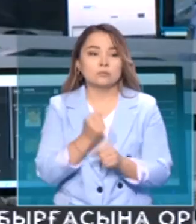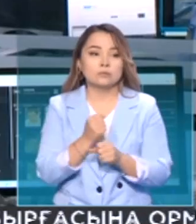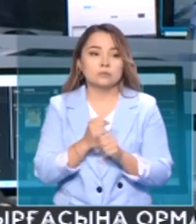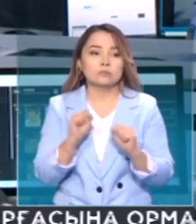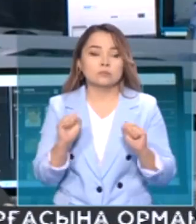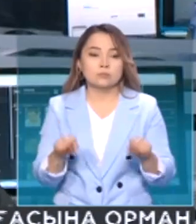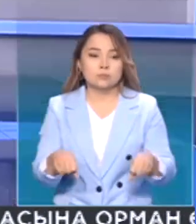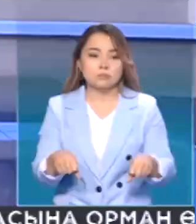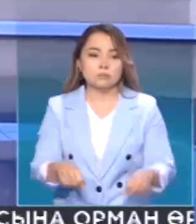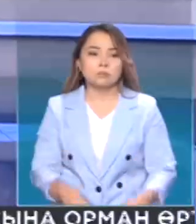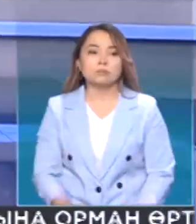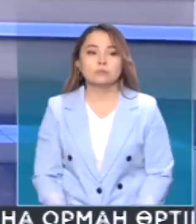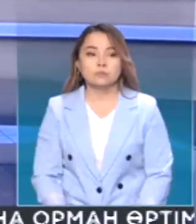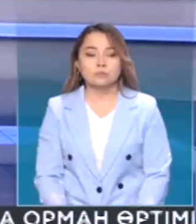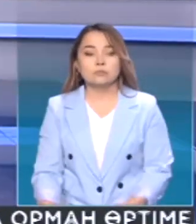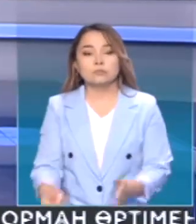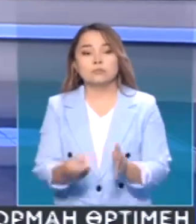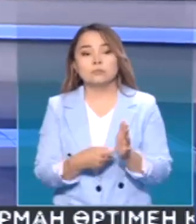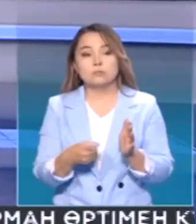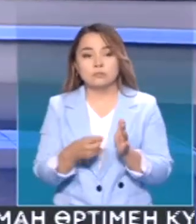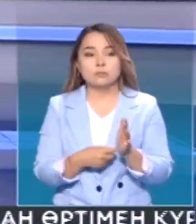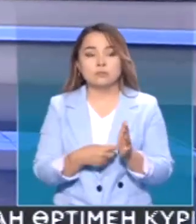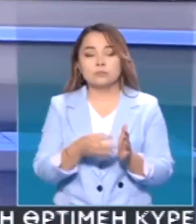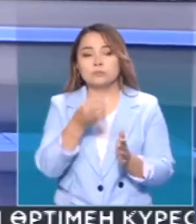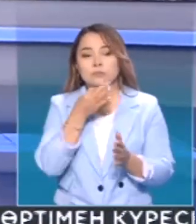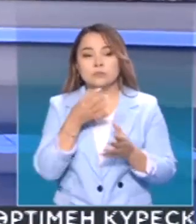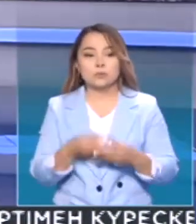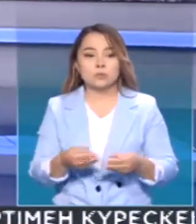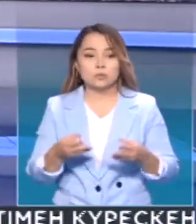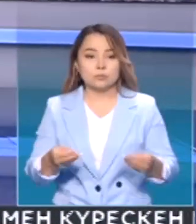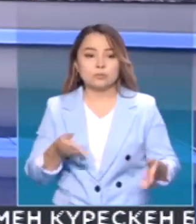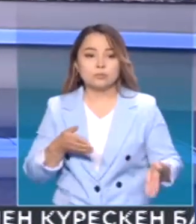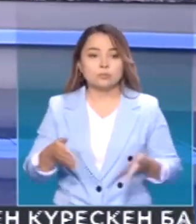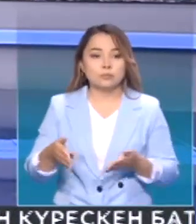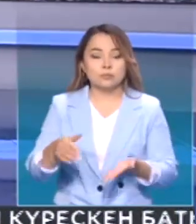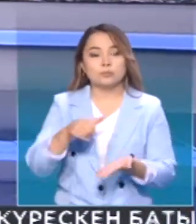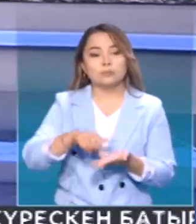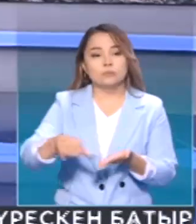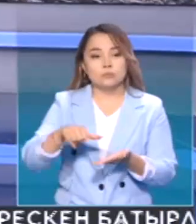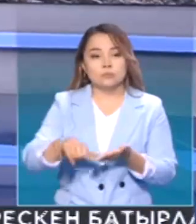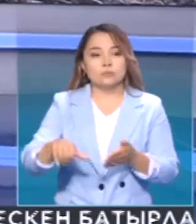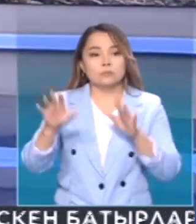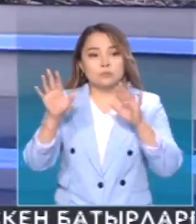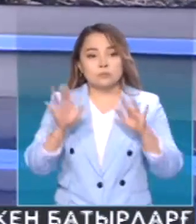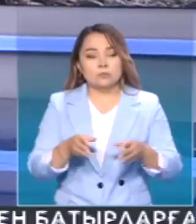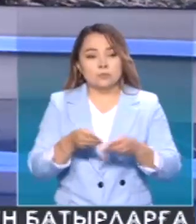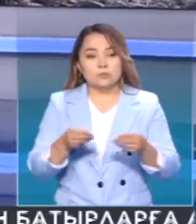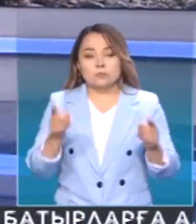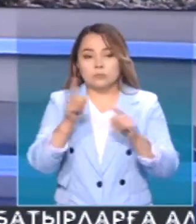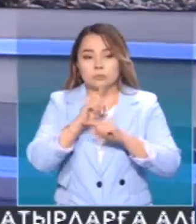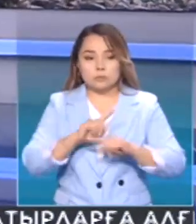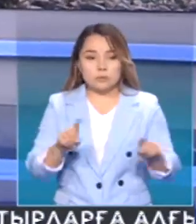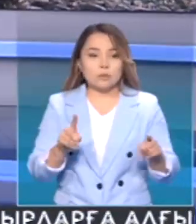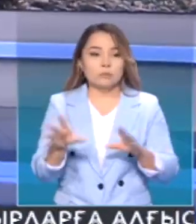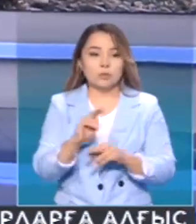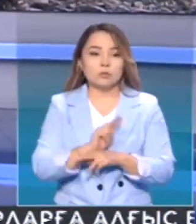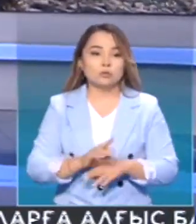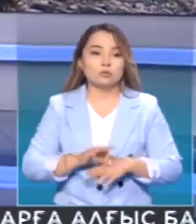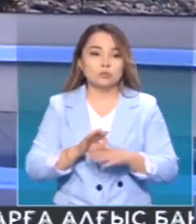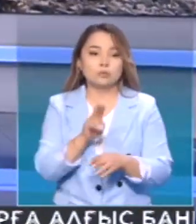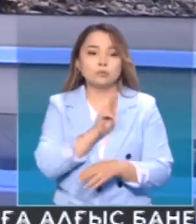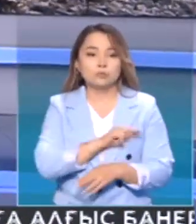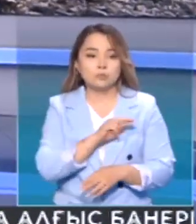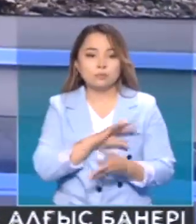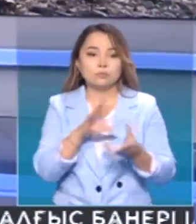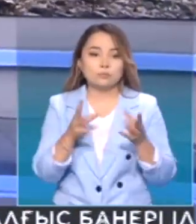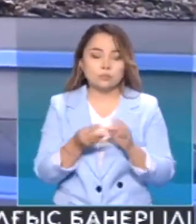айтқанда. Қарағандыда ерте көктемде енді жолдар асфальт қармен бірге еріп кетпейді. Барлық жөндеу құрылыс